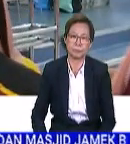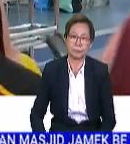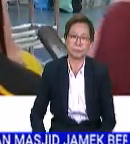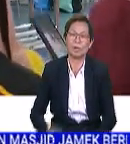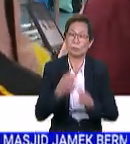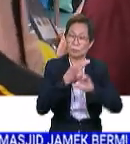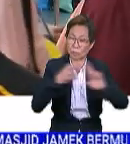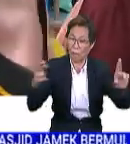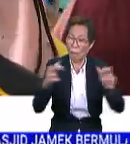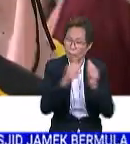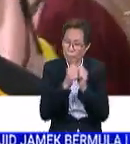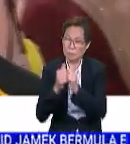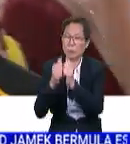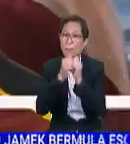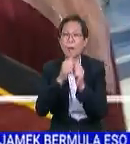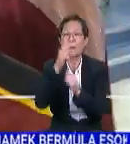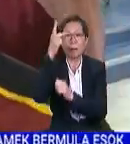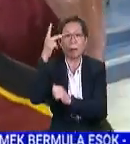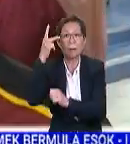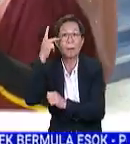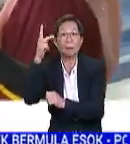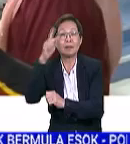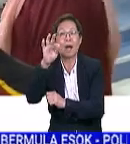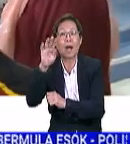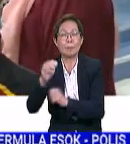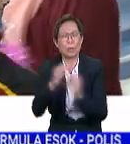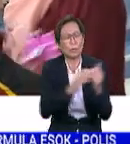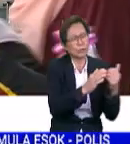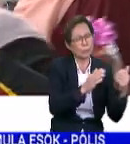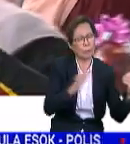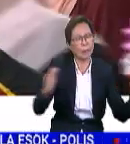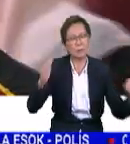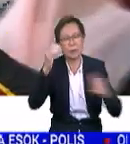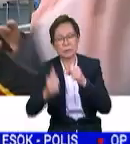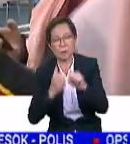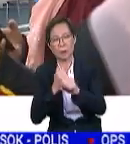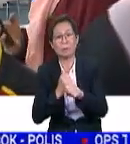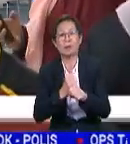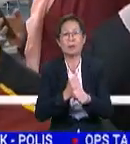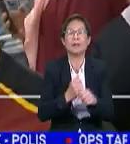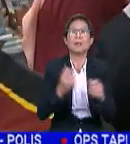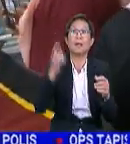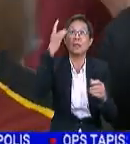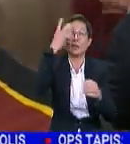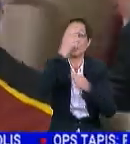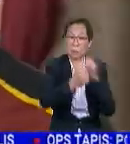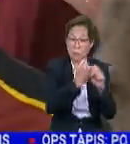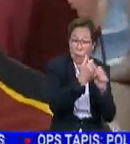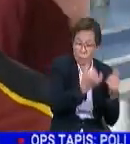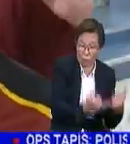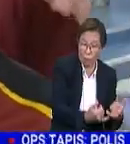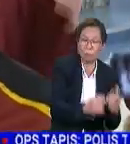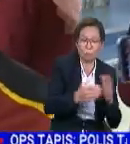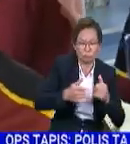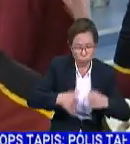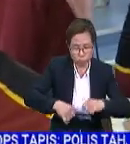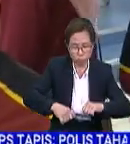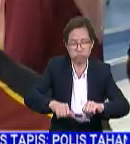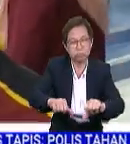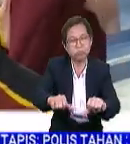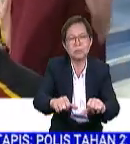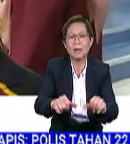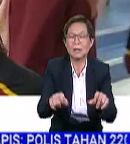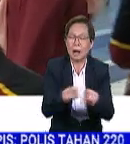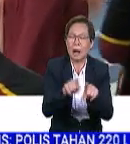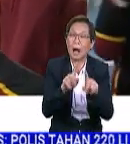Kesetiaan mereka untuk bersama-sama dengan Kelantan FM sepanjang tahun dan insya-Allah pada tahun ini akan diteruskan merupakan satu perkara yang amat